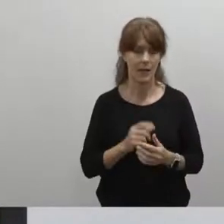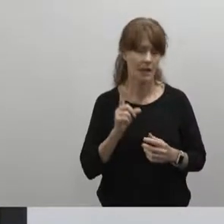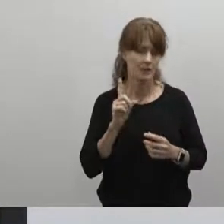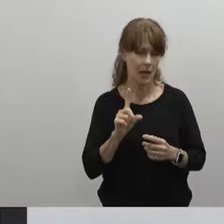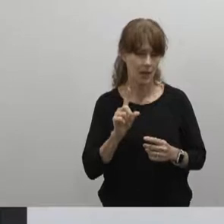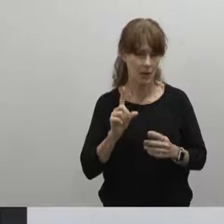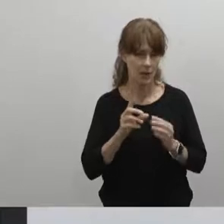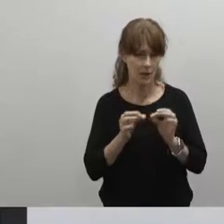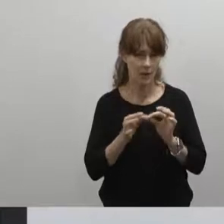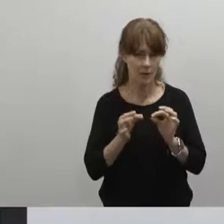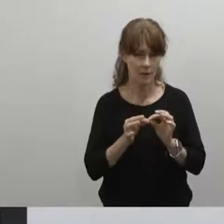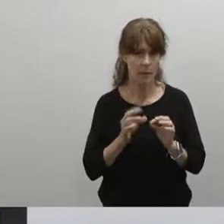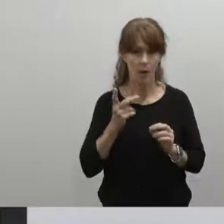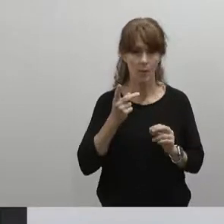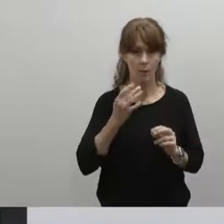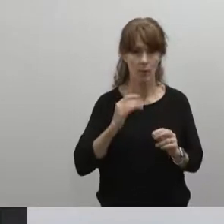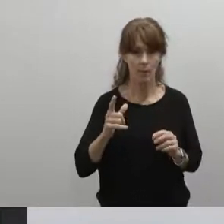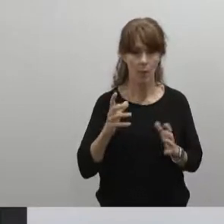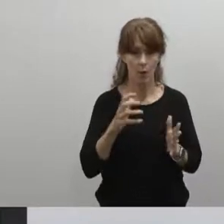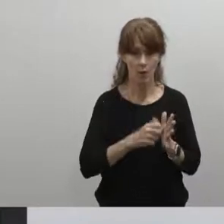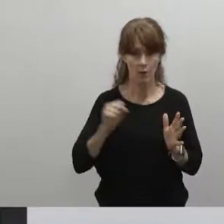lời lời nó không nằm bàn dừa nữa